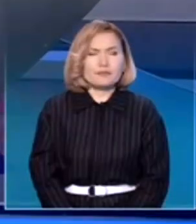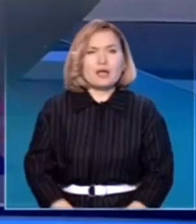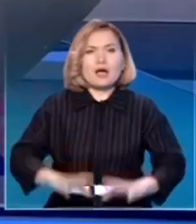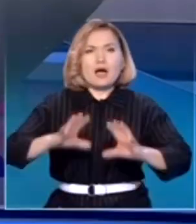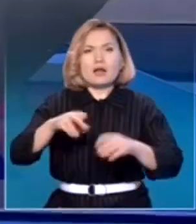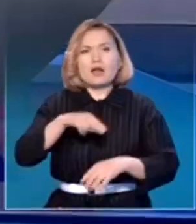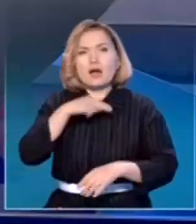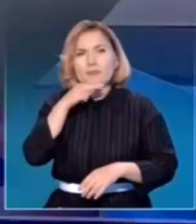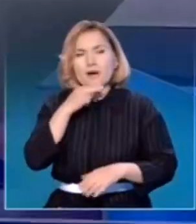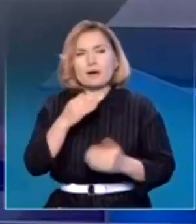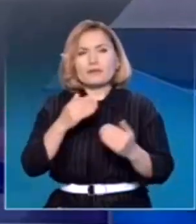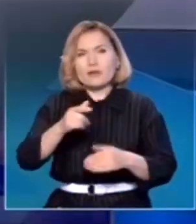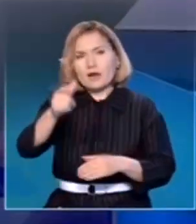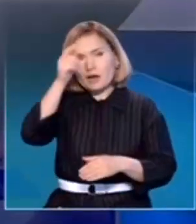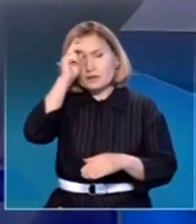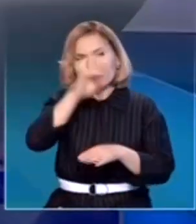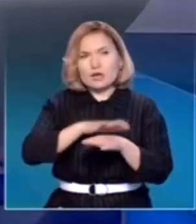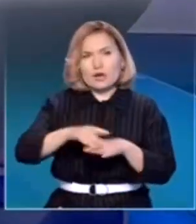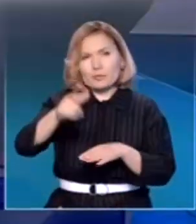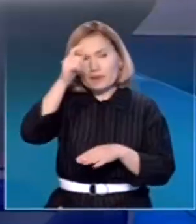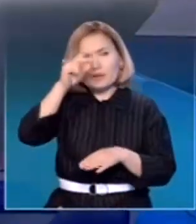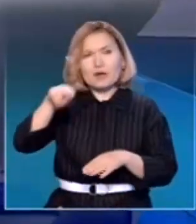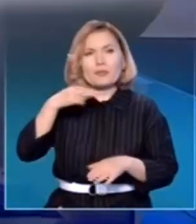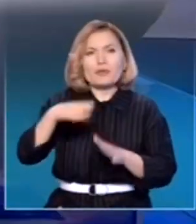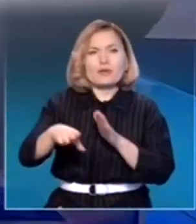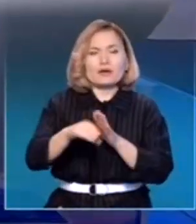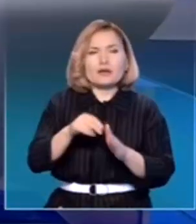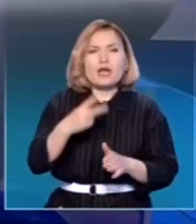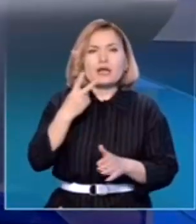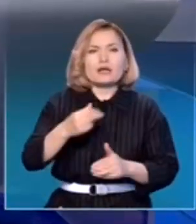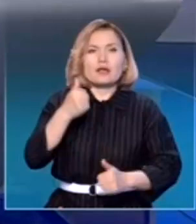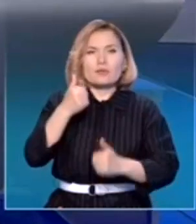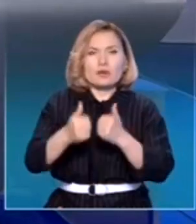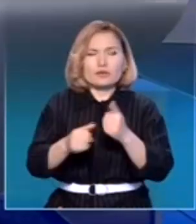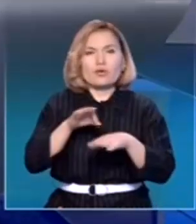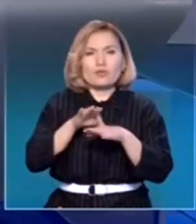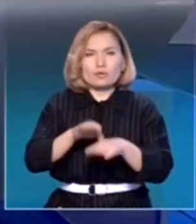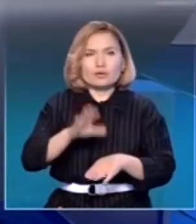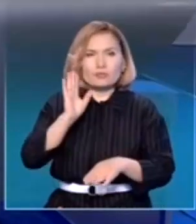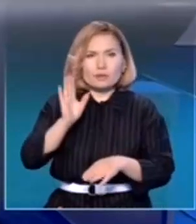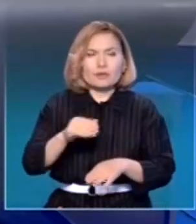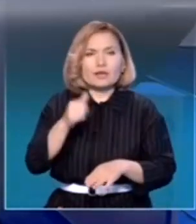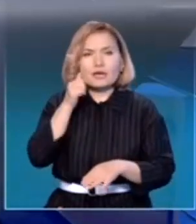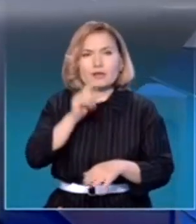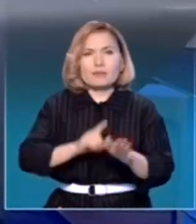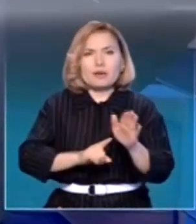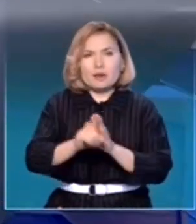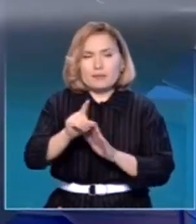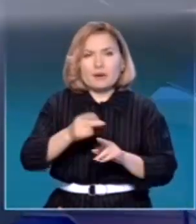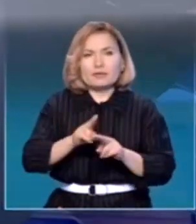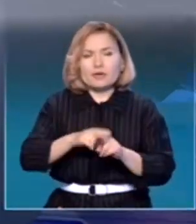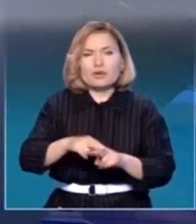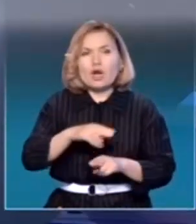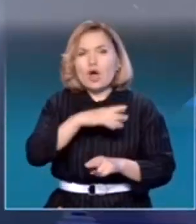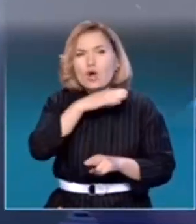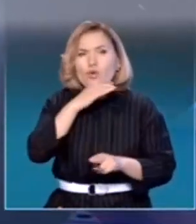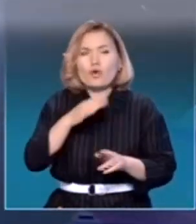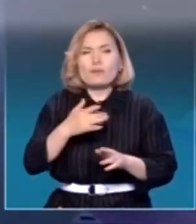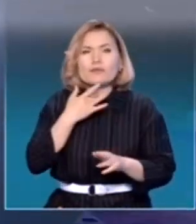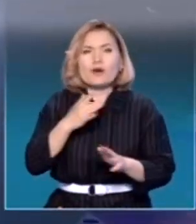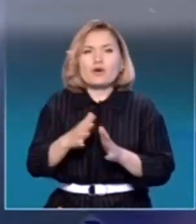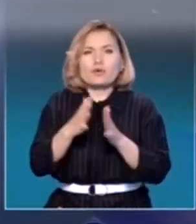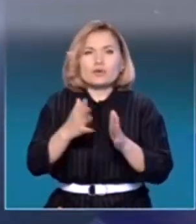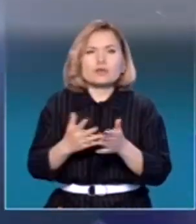Әлем назары қазір Анадолы елінде. Түркияда президент сайлауының екінші кезеңі өтетін болды. Ертеңнен бастап ең көп дауыс жинаған